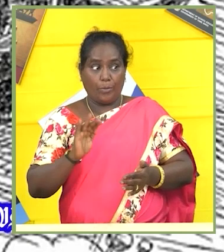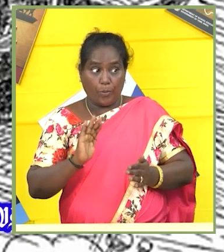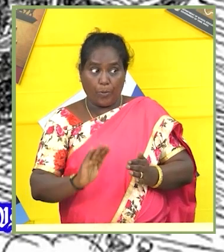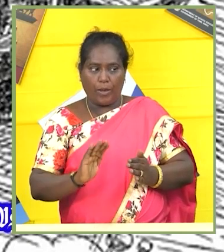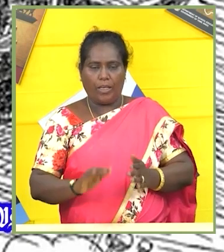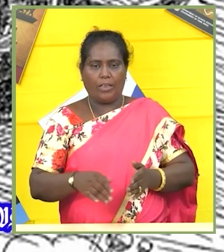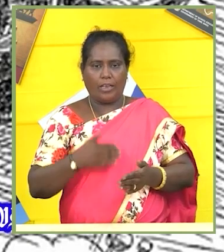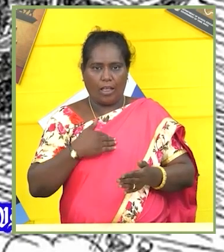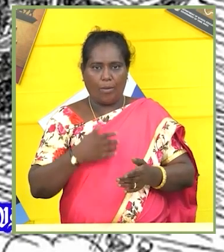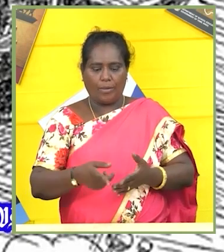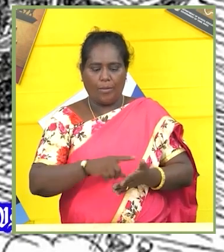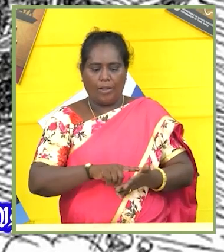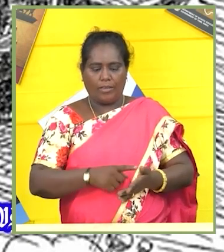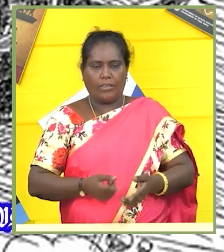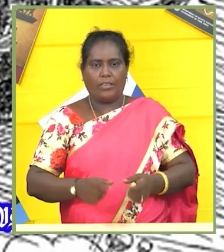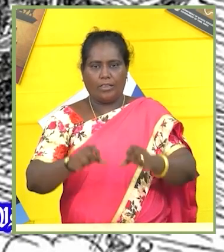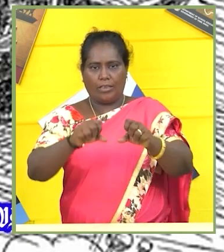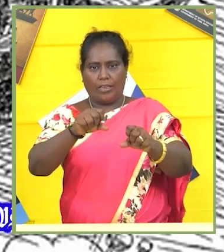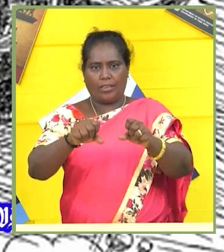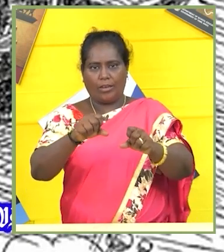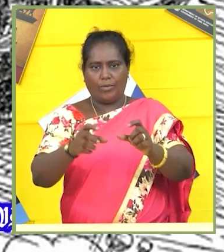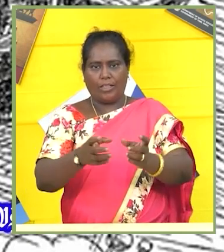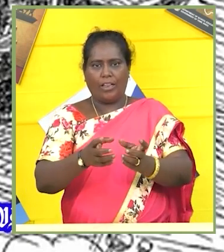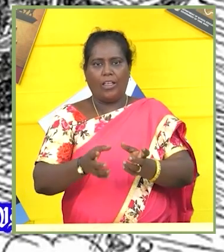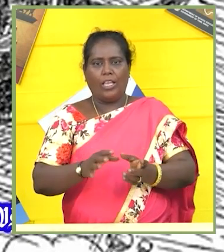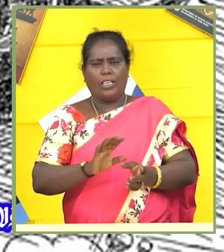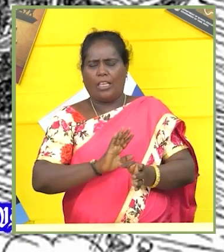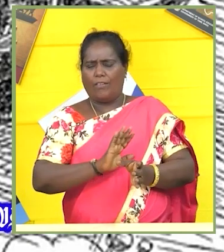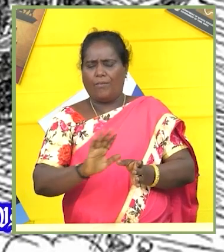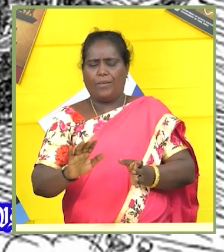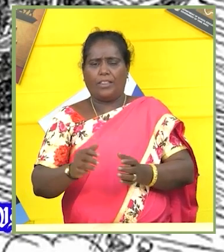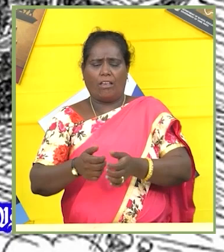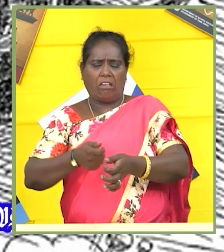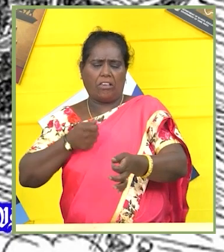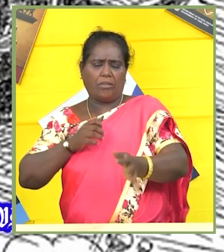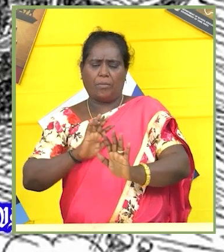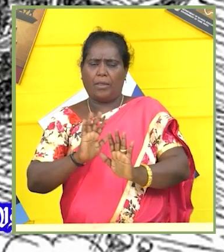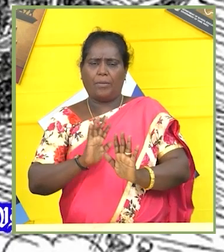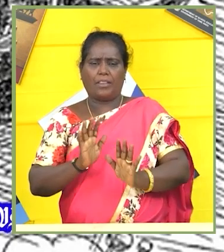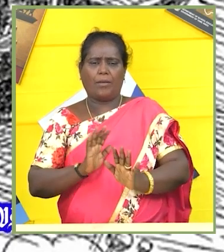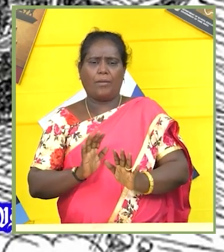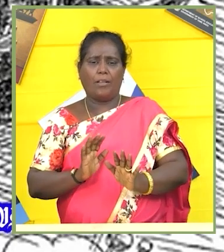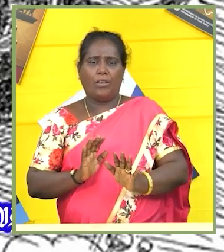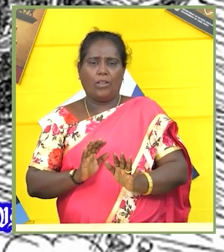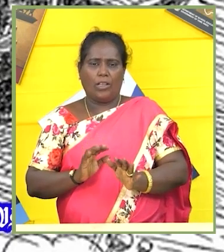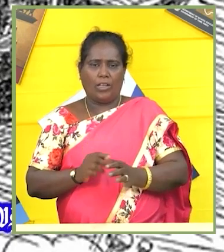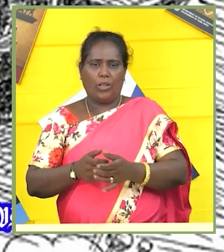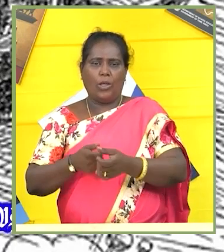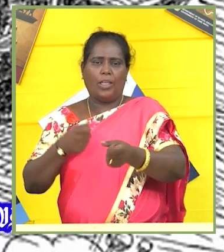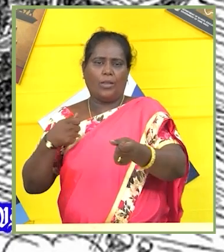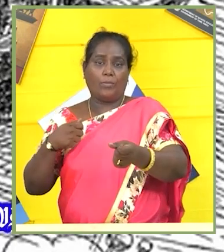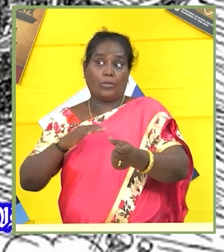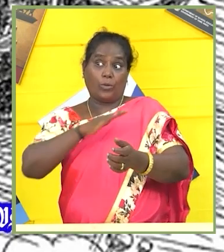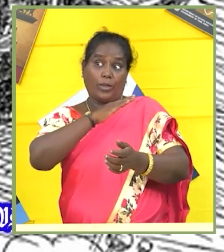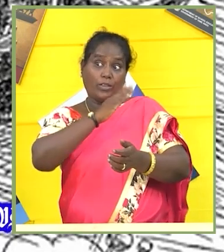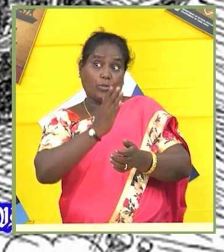கொடிகளும் துளிர்விடும். அத்தகைய பண்பட்ட நிலமான நம் தமிழகத்தில் விளைந்த ஏறு தழுவுதலில் நம் மக்கள் எவ்வித